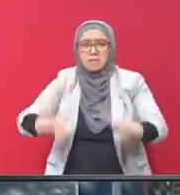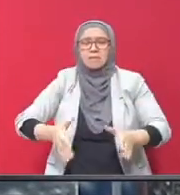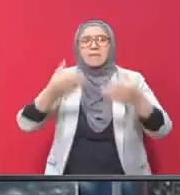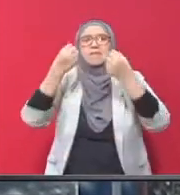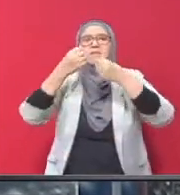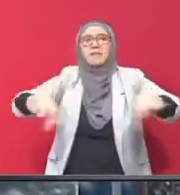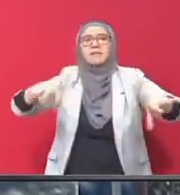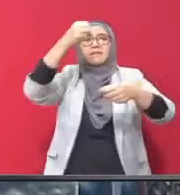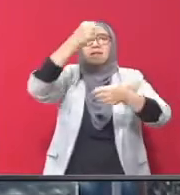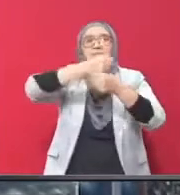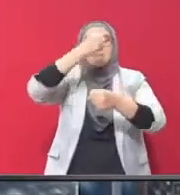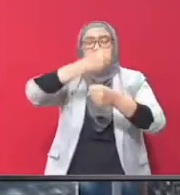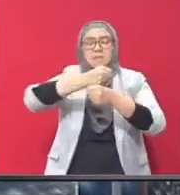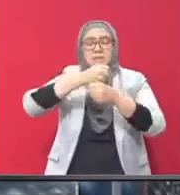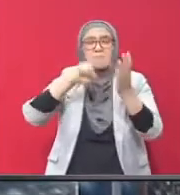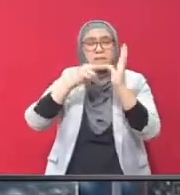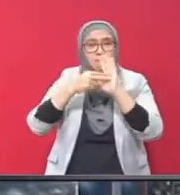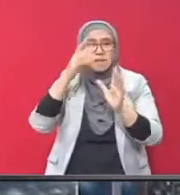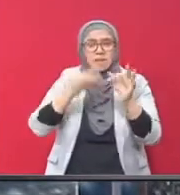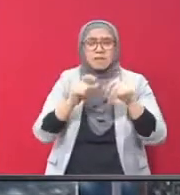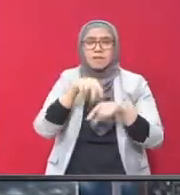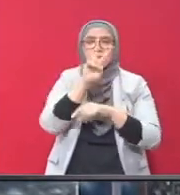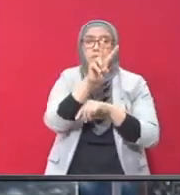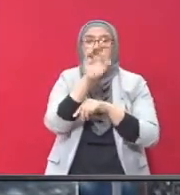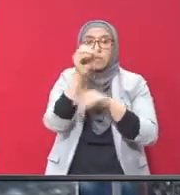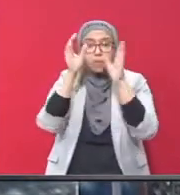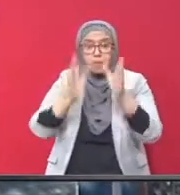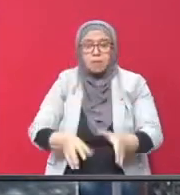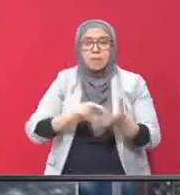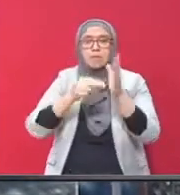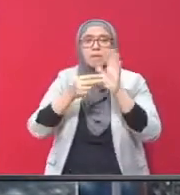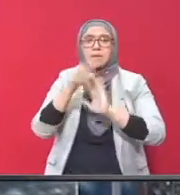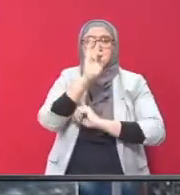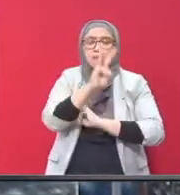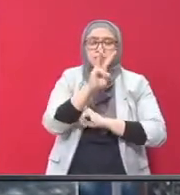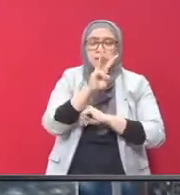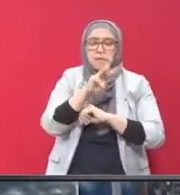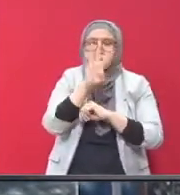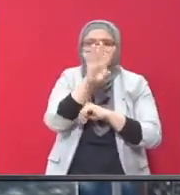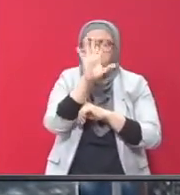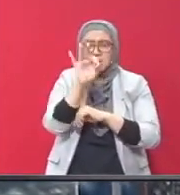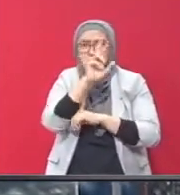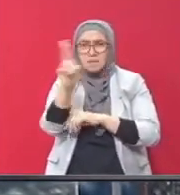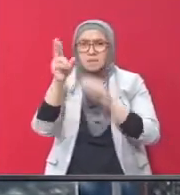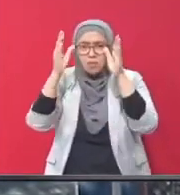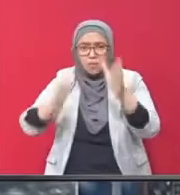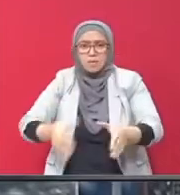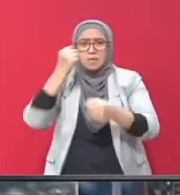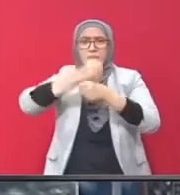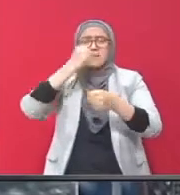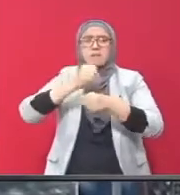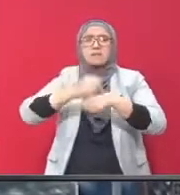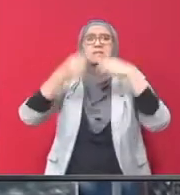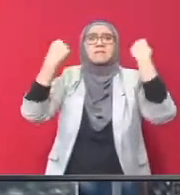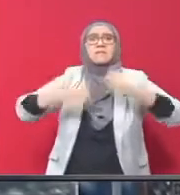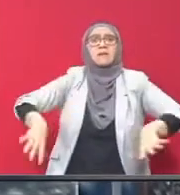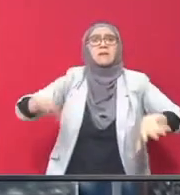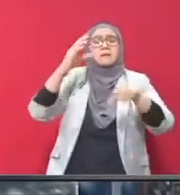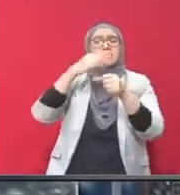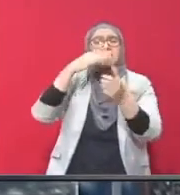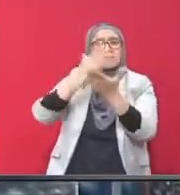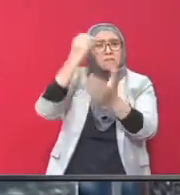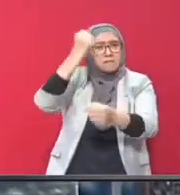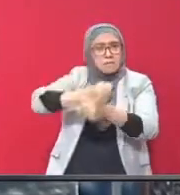kehilangan pekerja kalau 20 orang bermula 640 9380 orang pekerja telah hilang pekerjaan Jadi